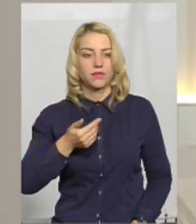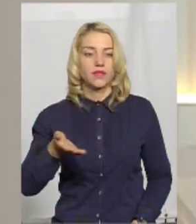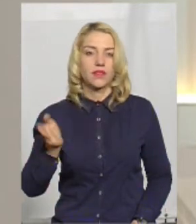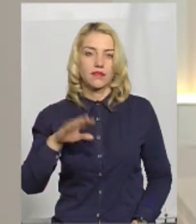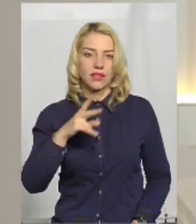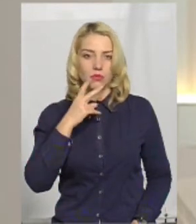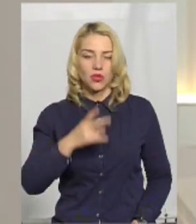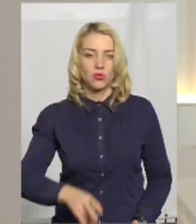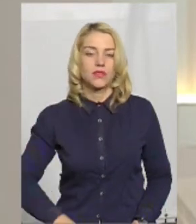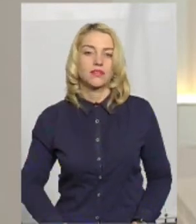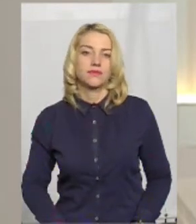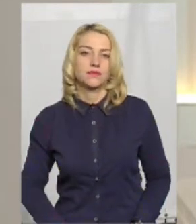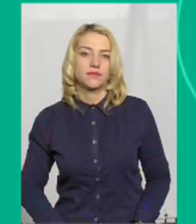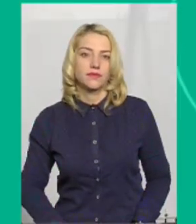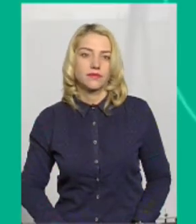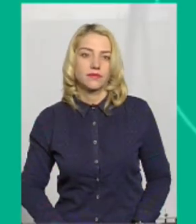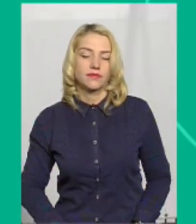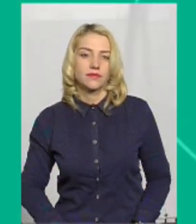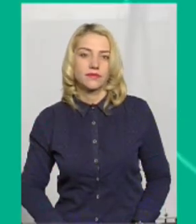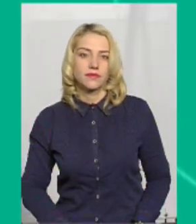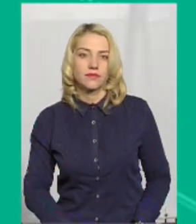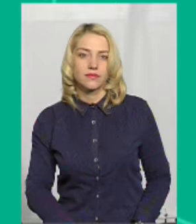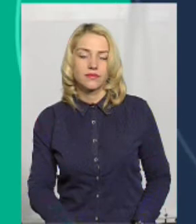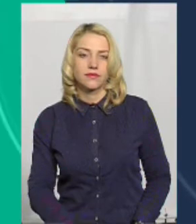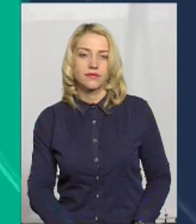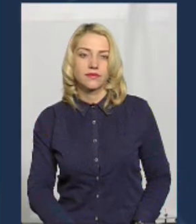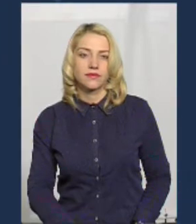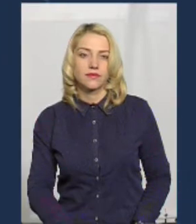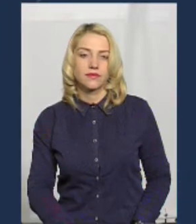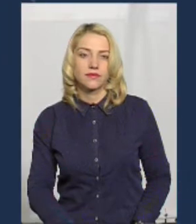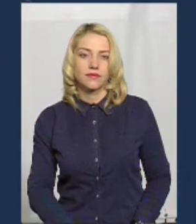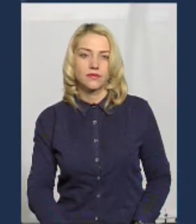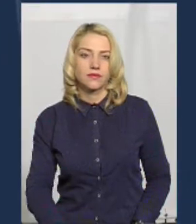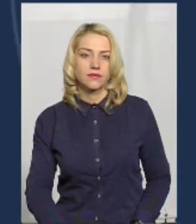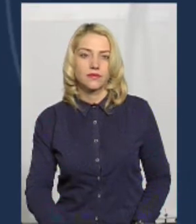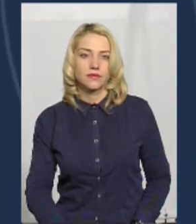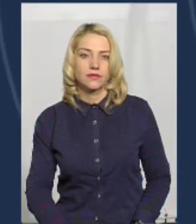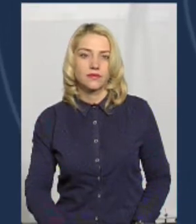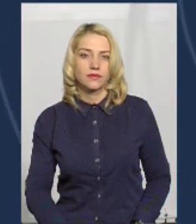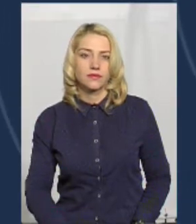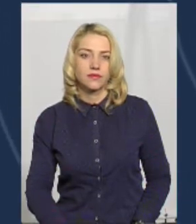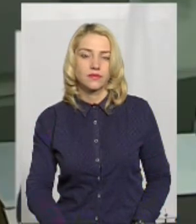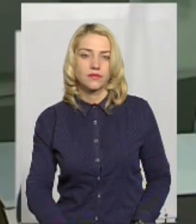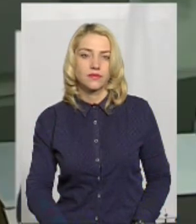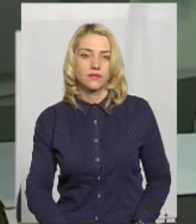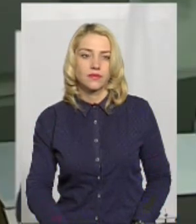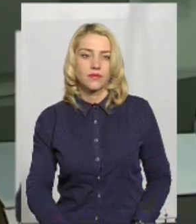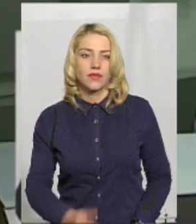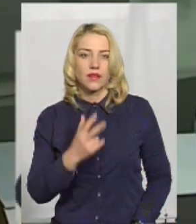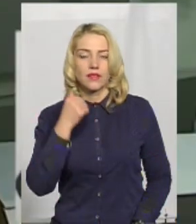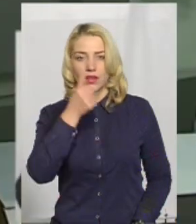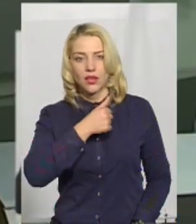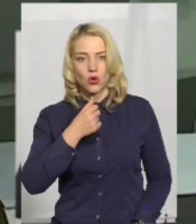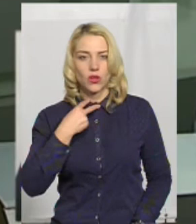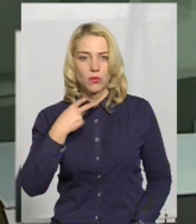Давайте подивимося. Ось. 3 роки